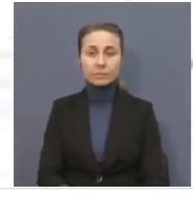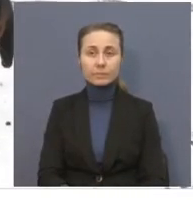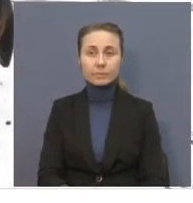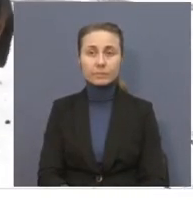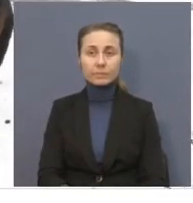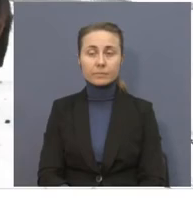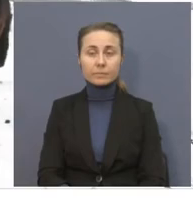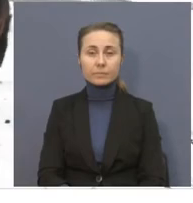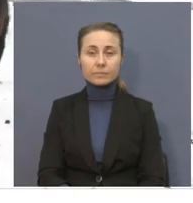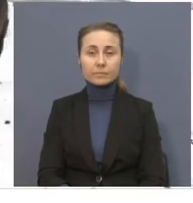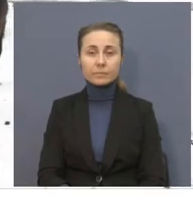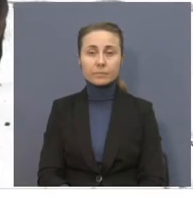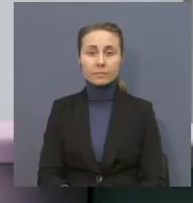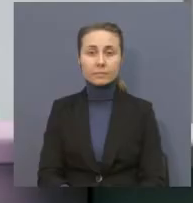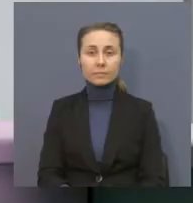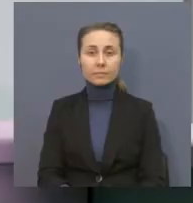Иркенов, Кокшияк Парад.